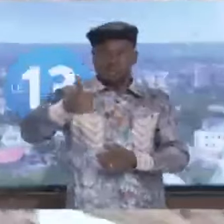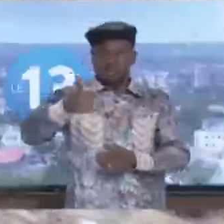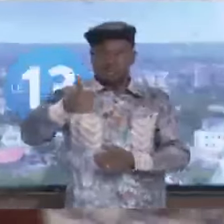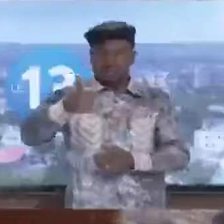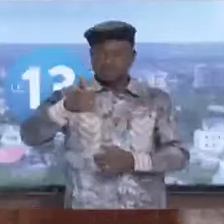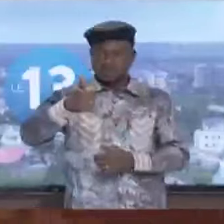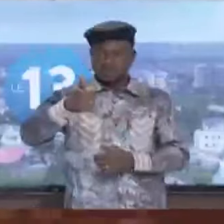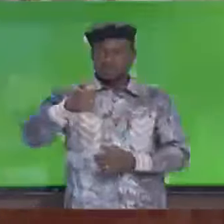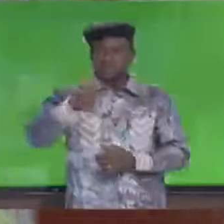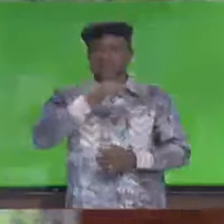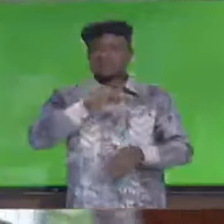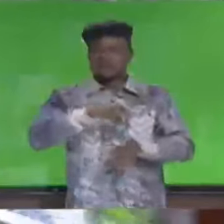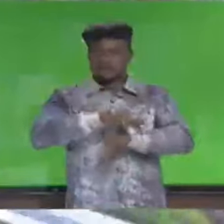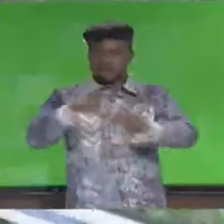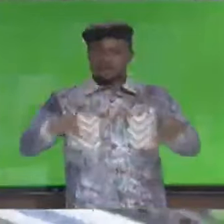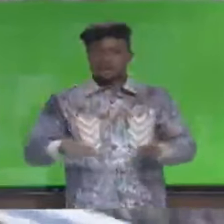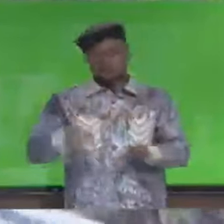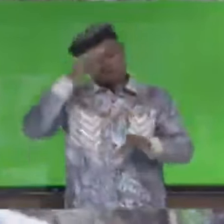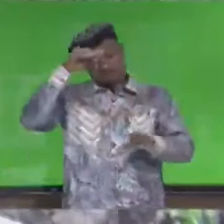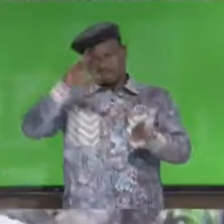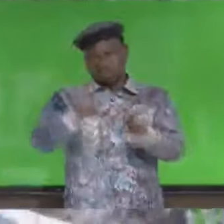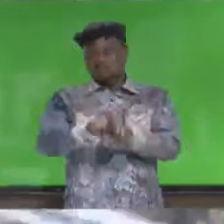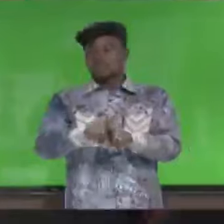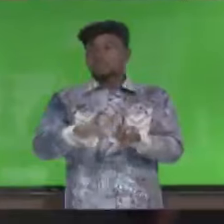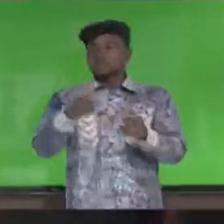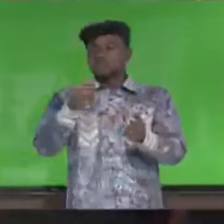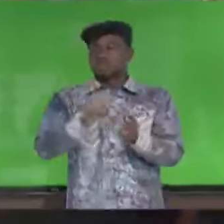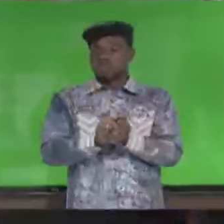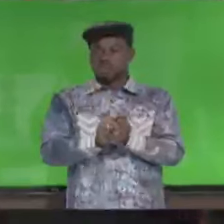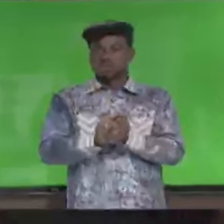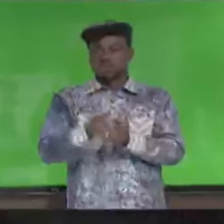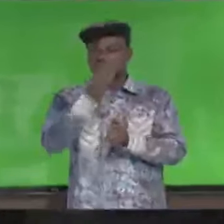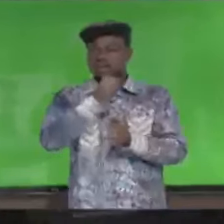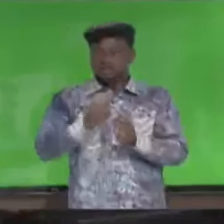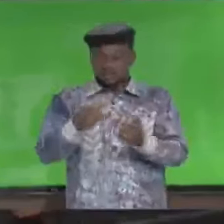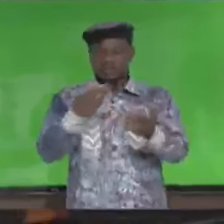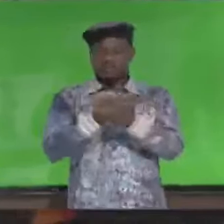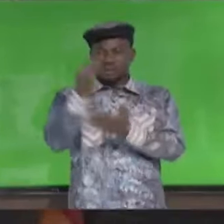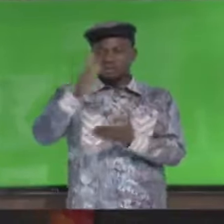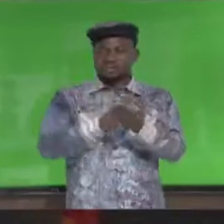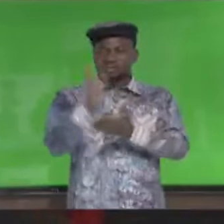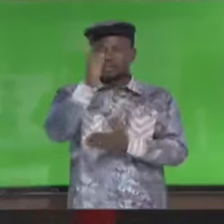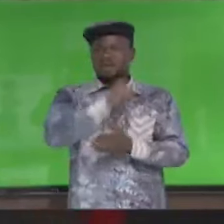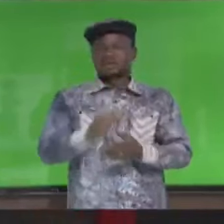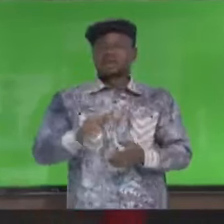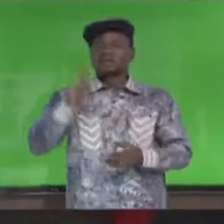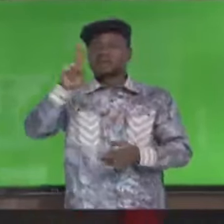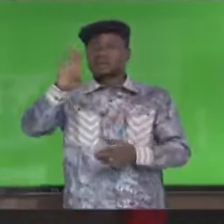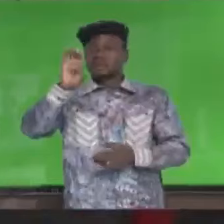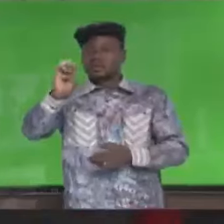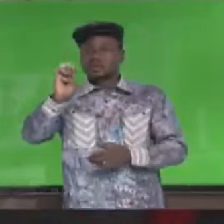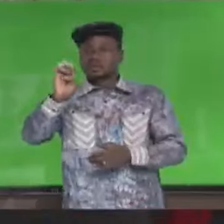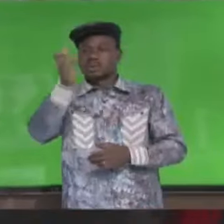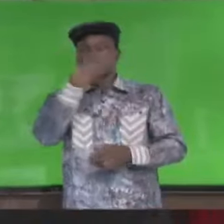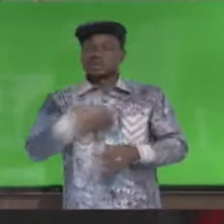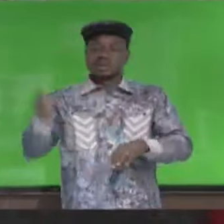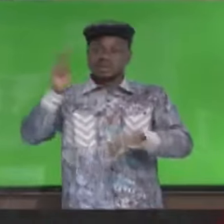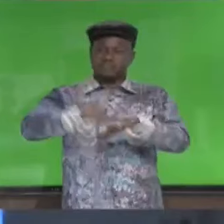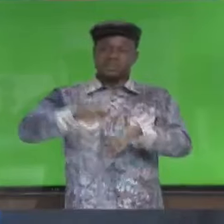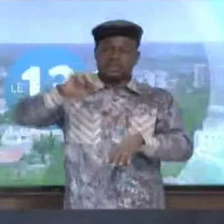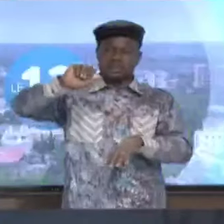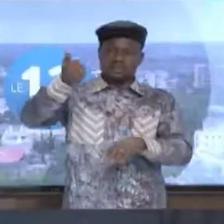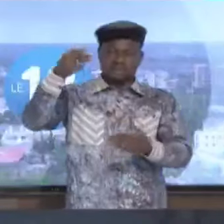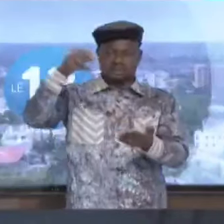Ground et Terre des Hommes, ce programme est financé par l'Union européenne. Il a mis 10 millions